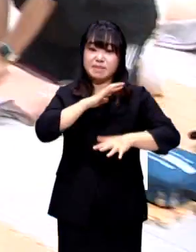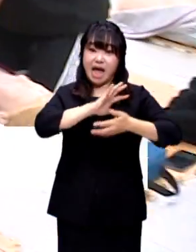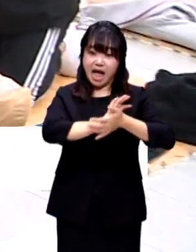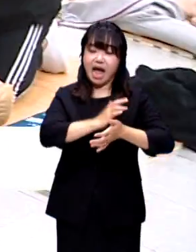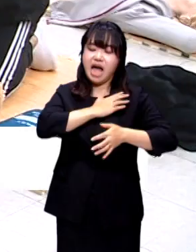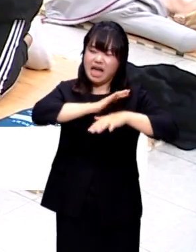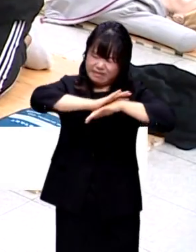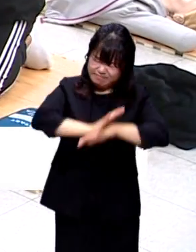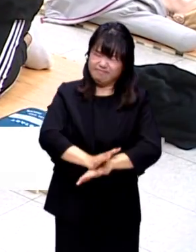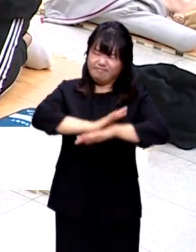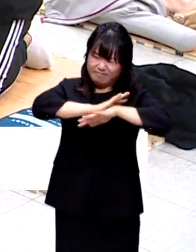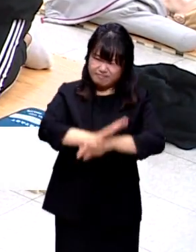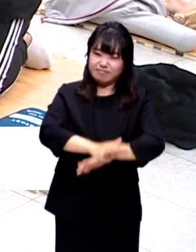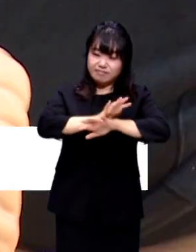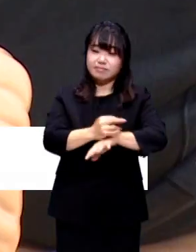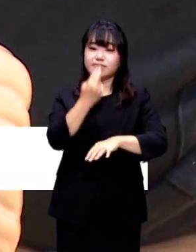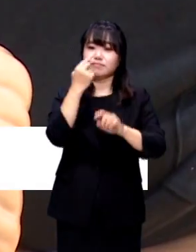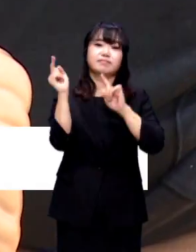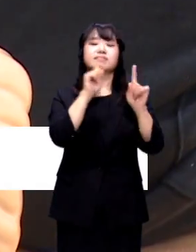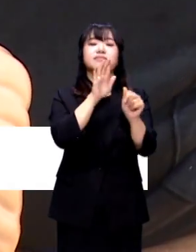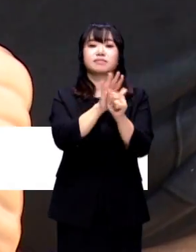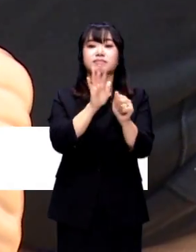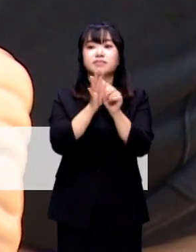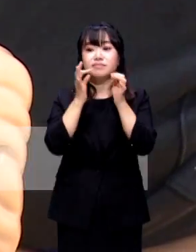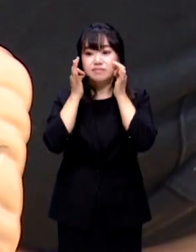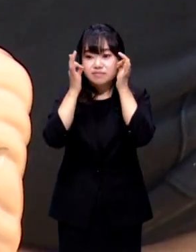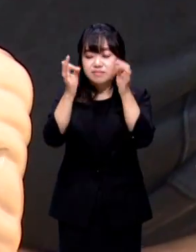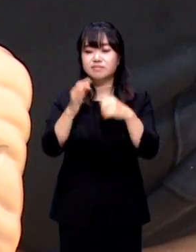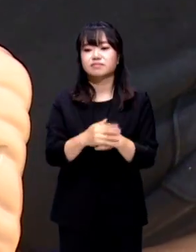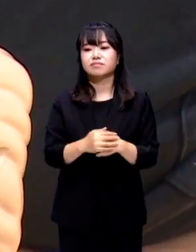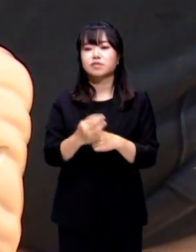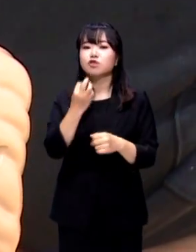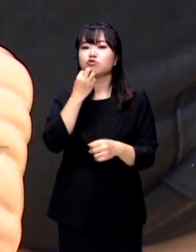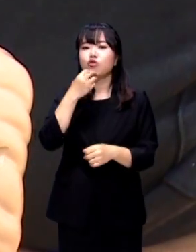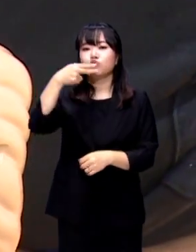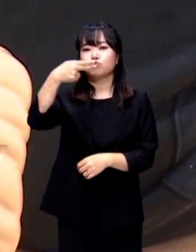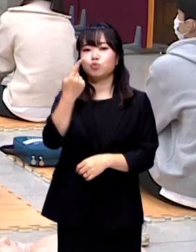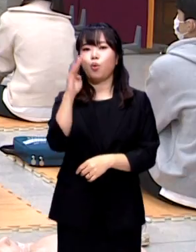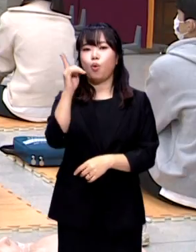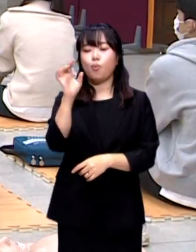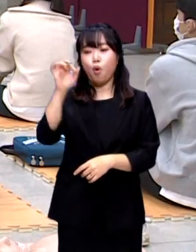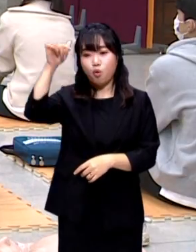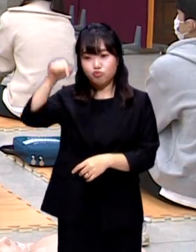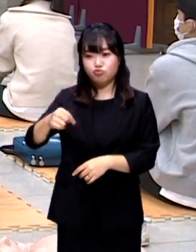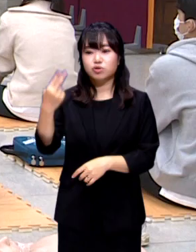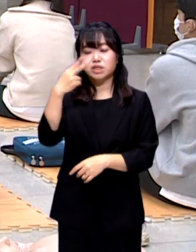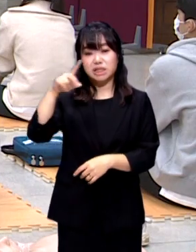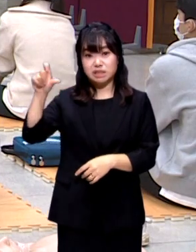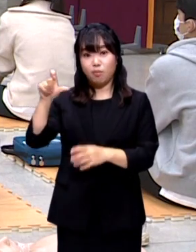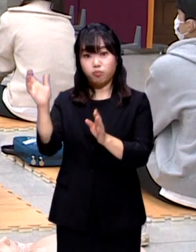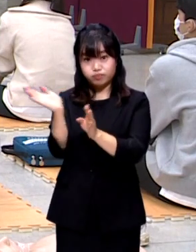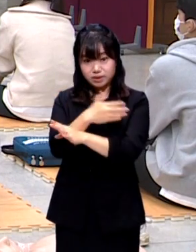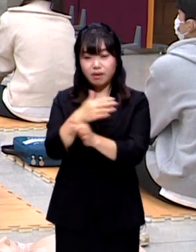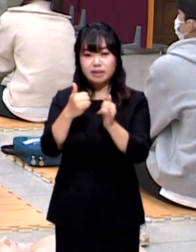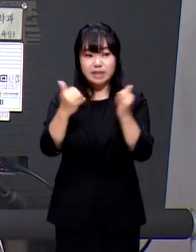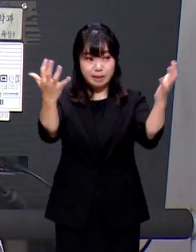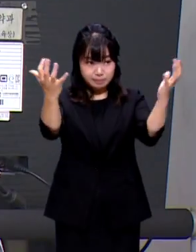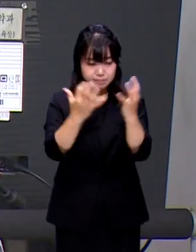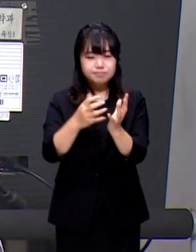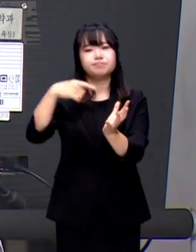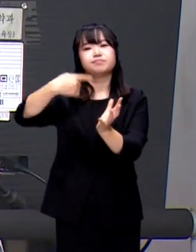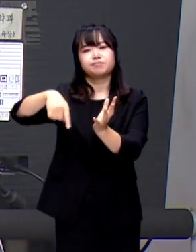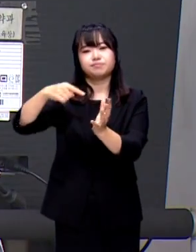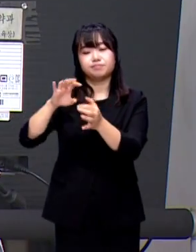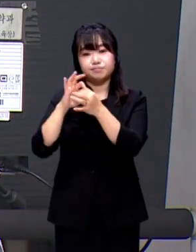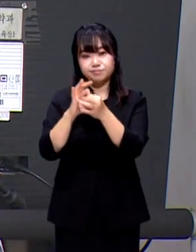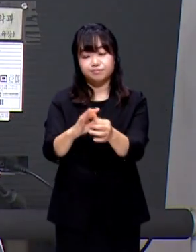환자에게 압박해 심폐소생술을 시행합니다. 서울 도봉구는 지난 2015년부터 주민들에게 심폐소생술